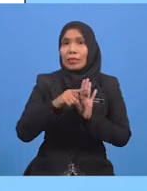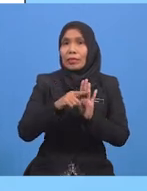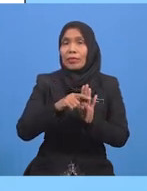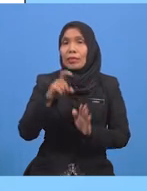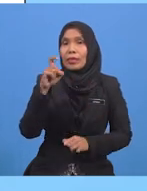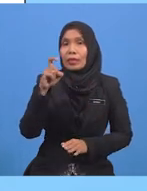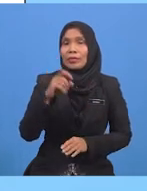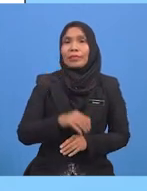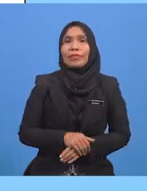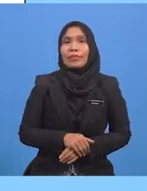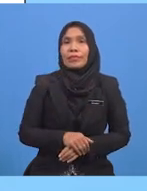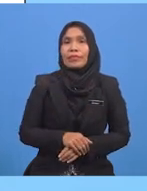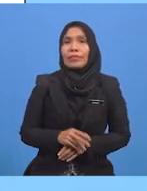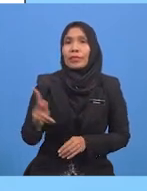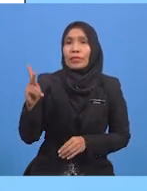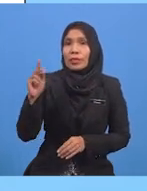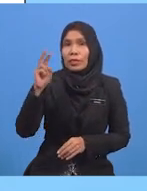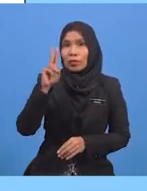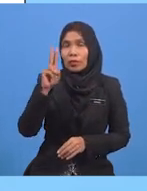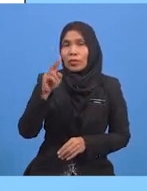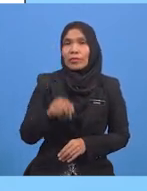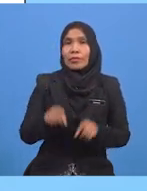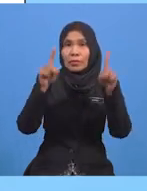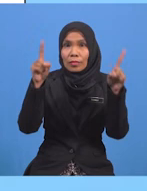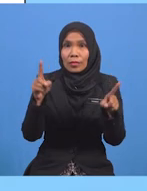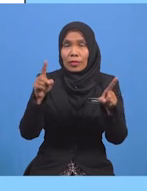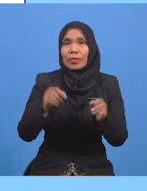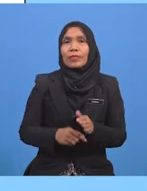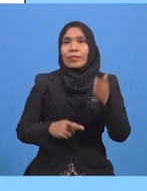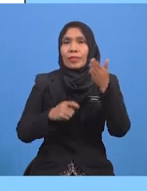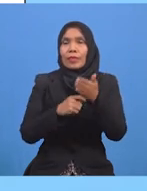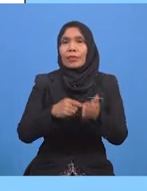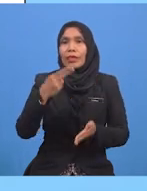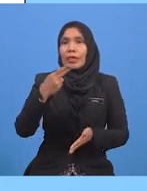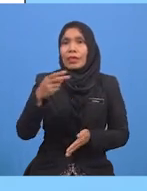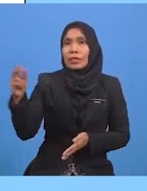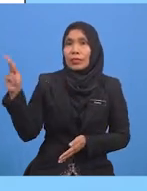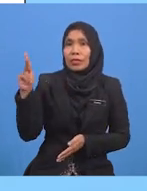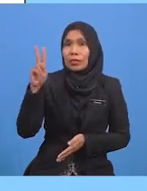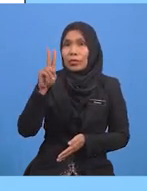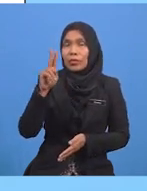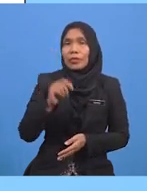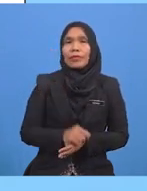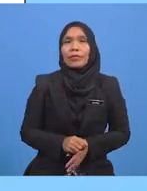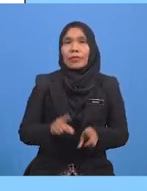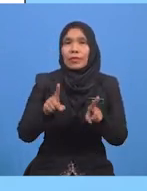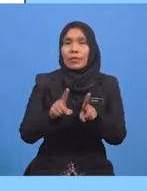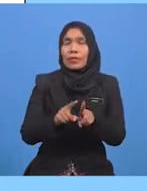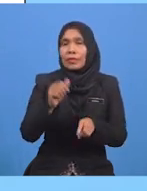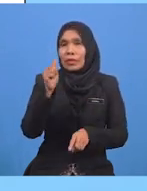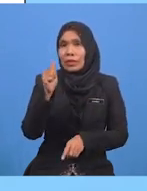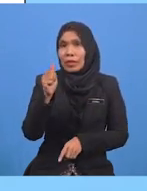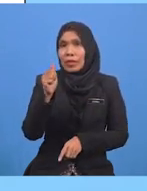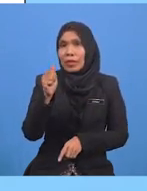kurungan kuasa 2 tambah H kuasa 2 sama dengan A kuasa 2.